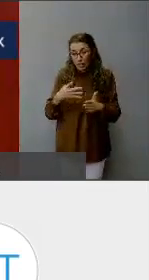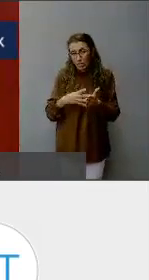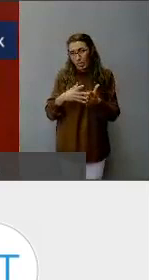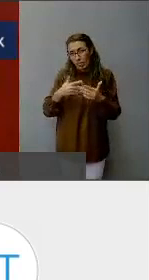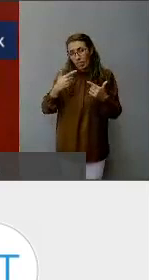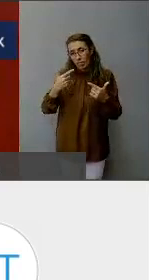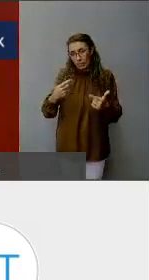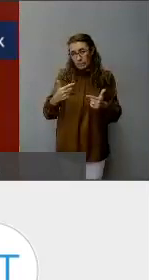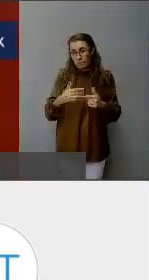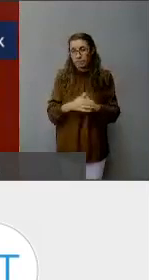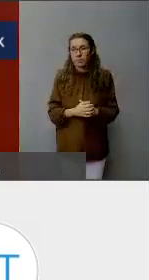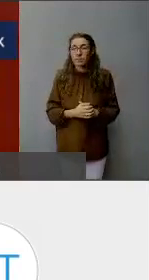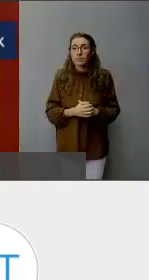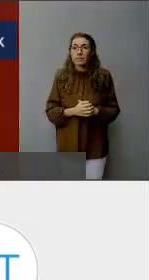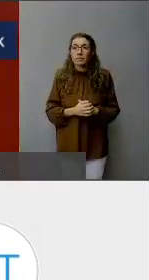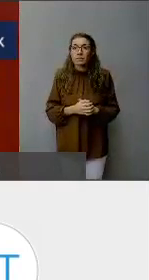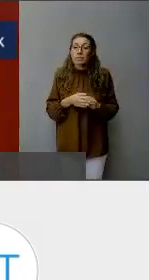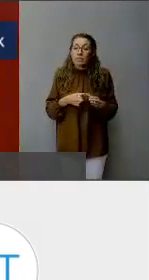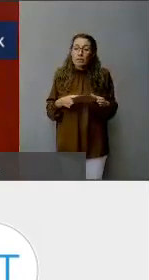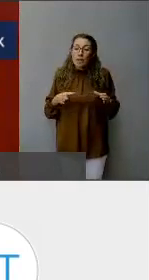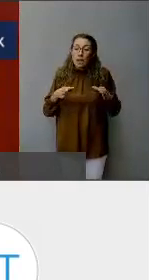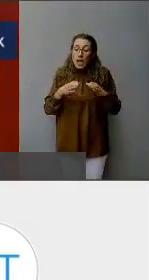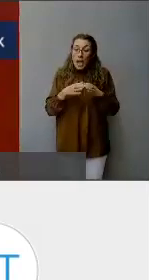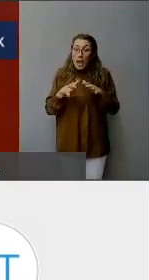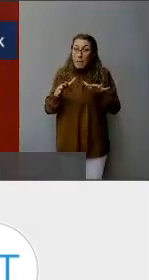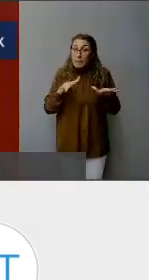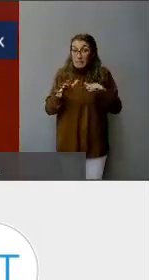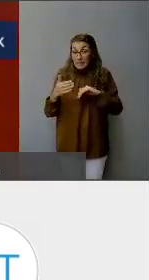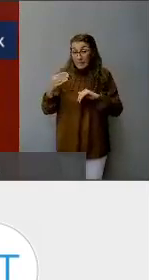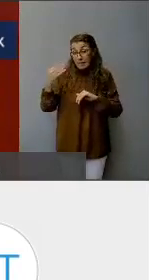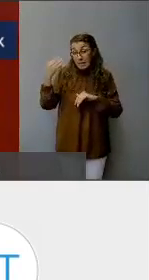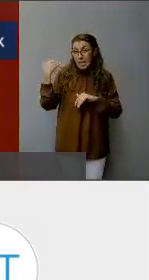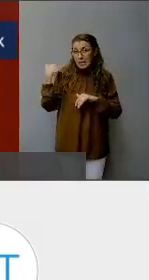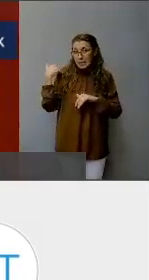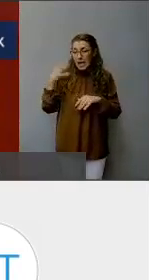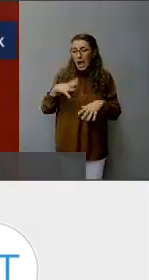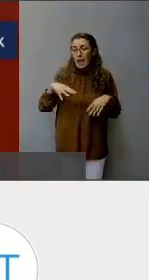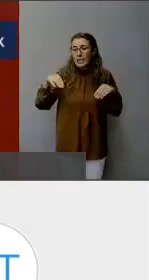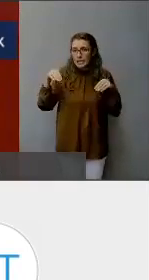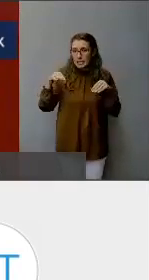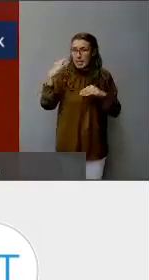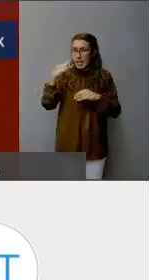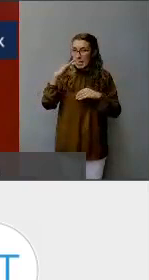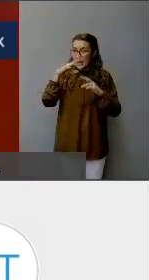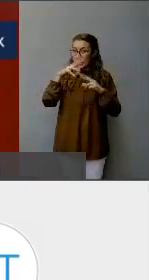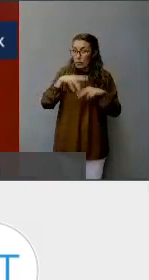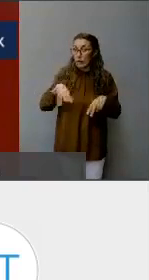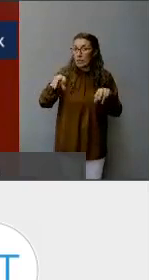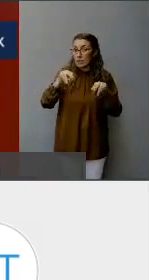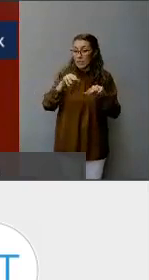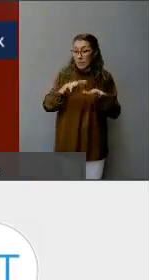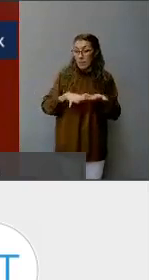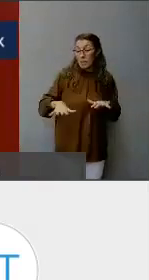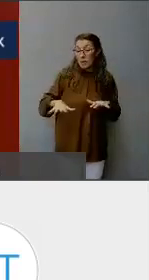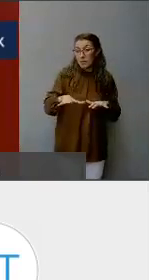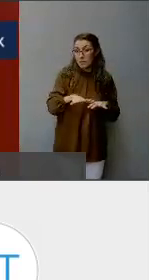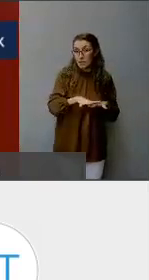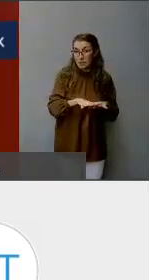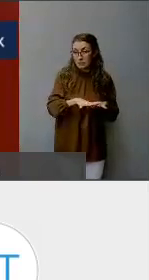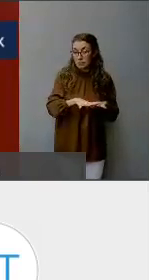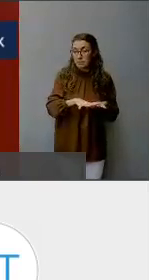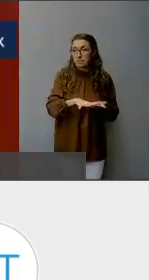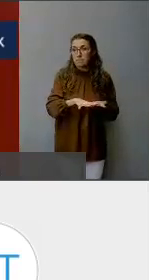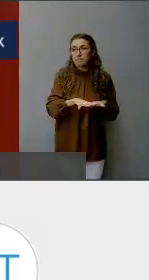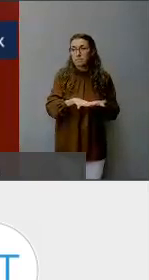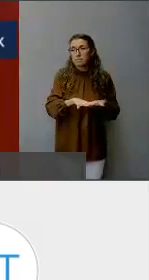ciò che nella scorsa consigliatura era partita la riqualificazione del piazzale dire